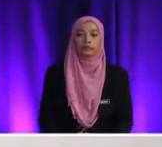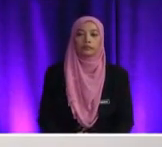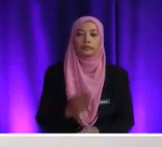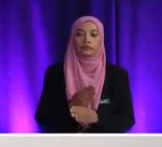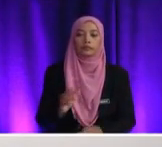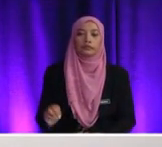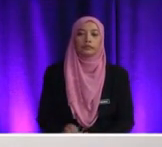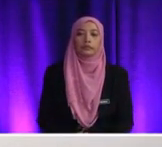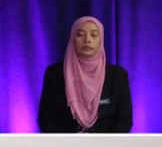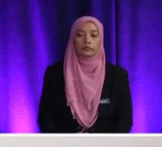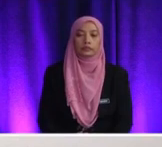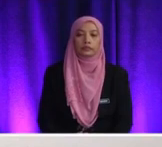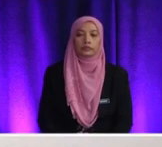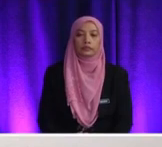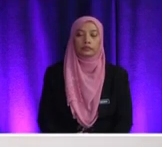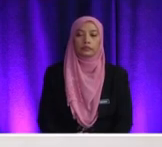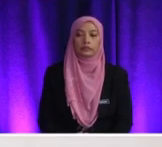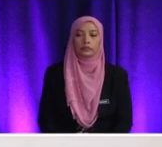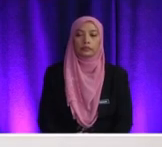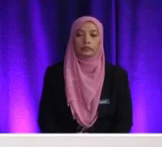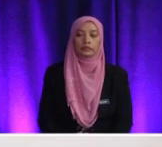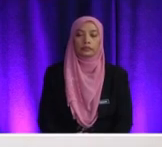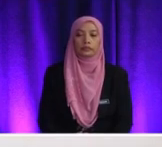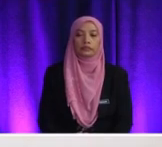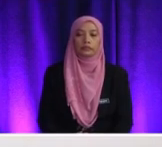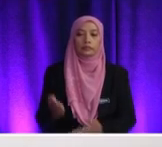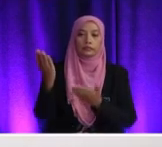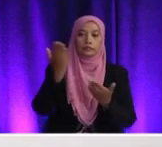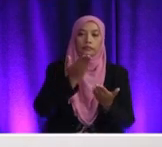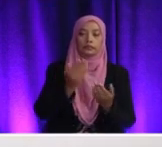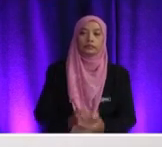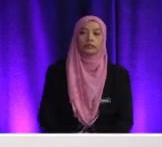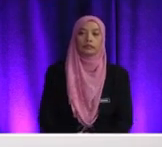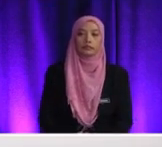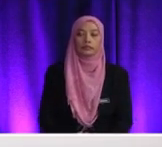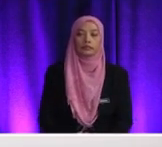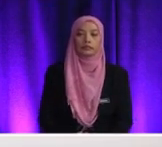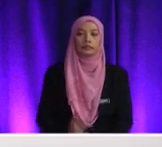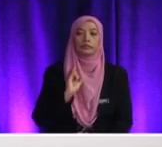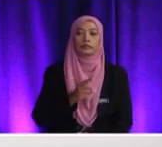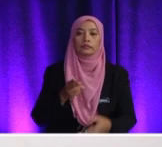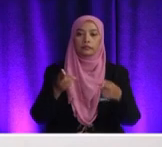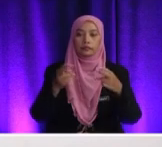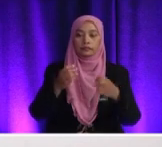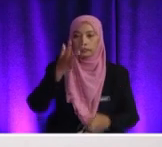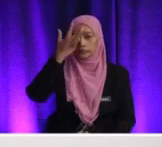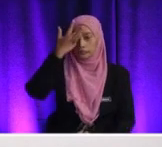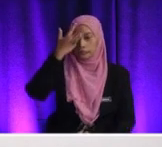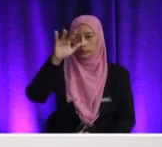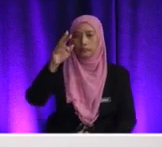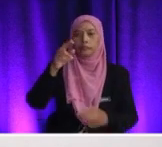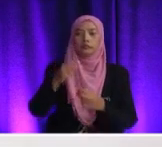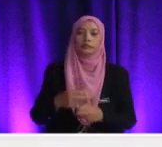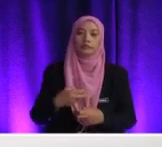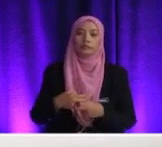Hai saya ada lagi santai dia cego Yesi lekat Ayo kita hendaklah bijak menyelesaikan